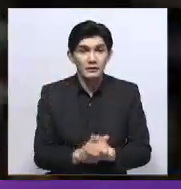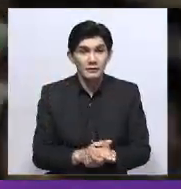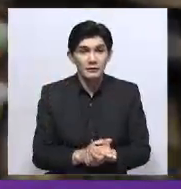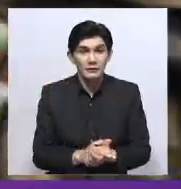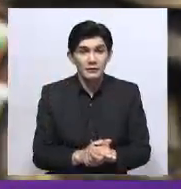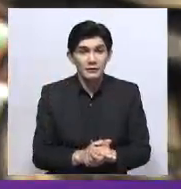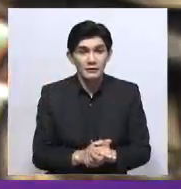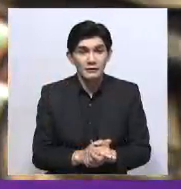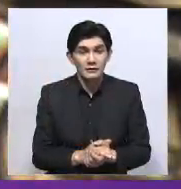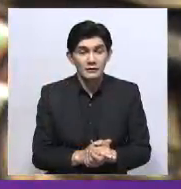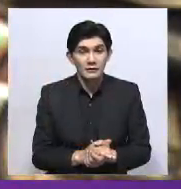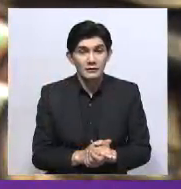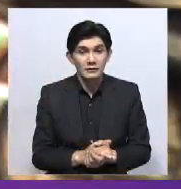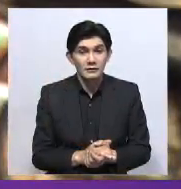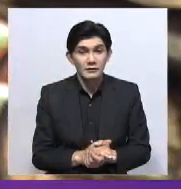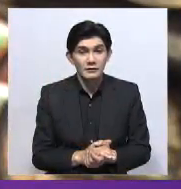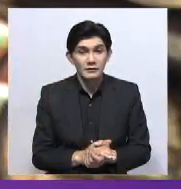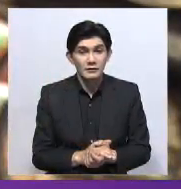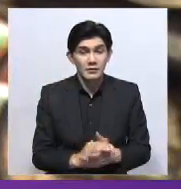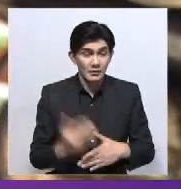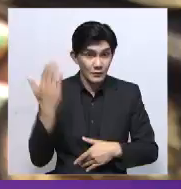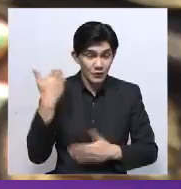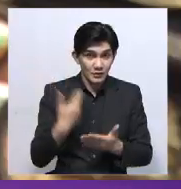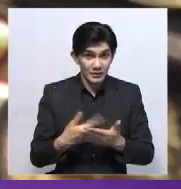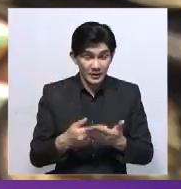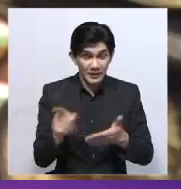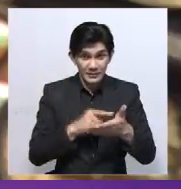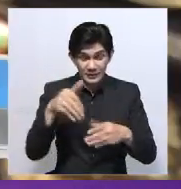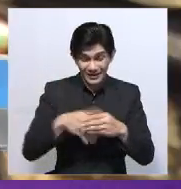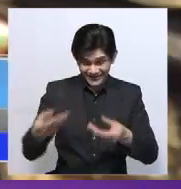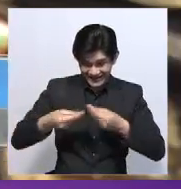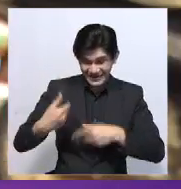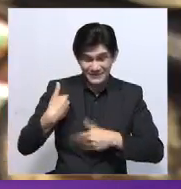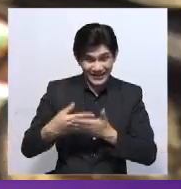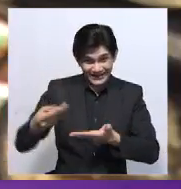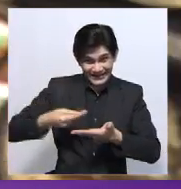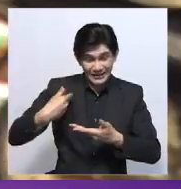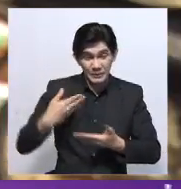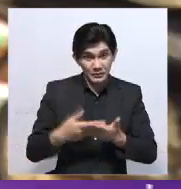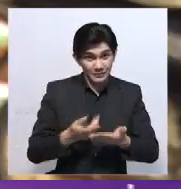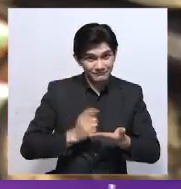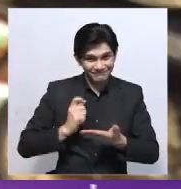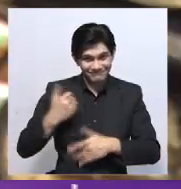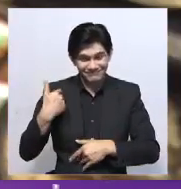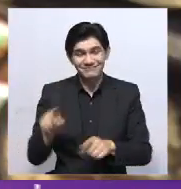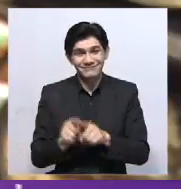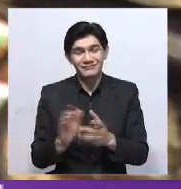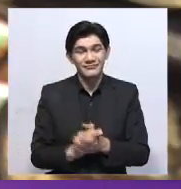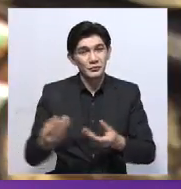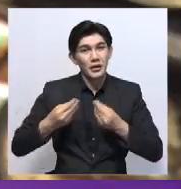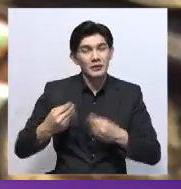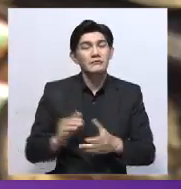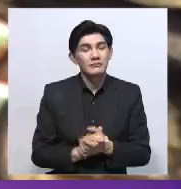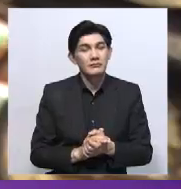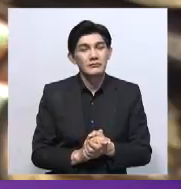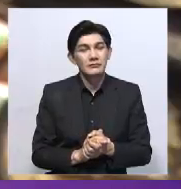เดี๋ยวเลือกตั้งมา อ๋ออันดีแต่ก่อนเคยได้ค่ะมีได้อยู่บางที